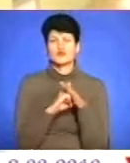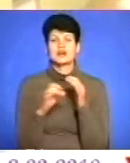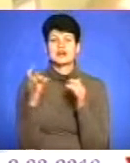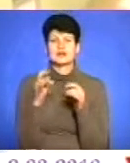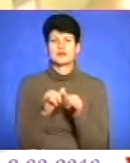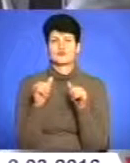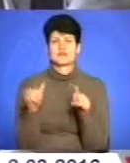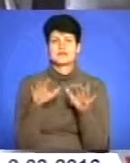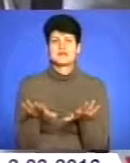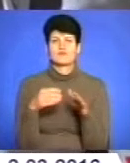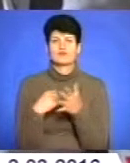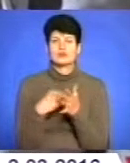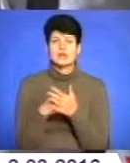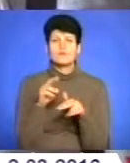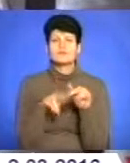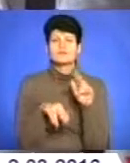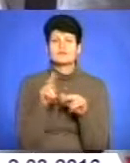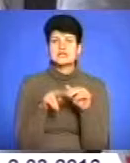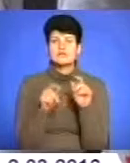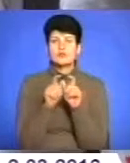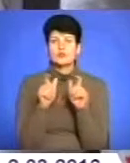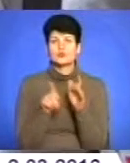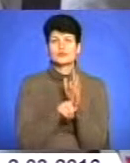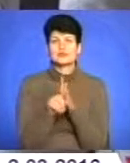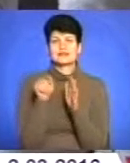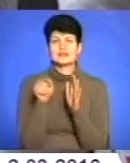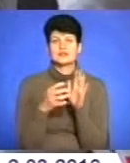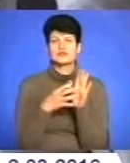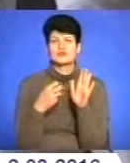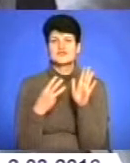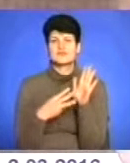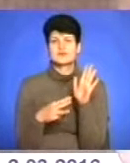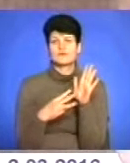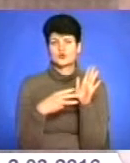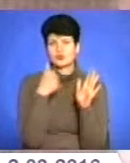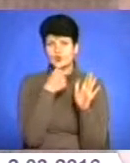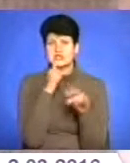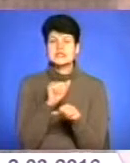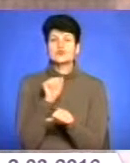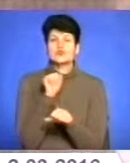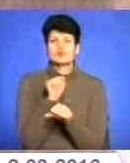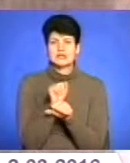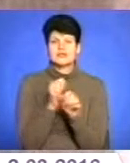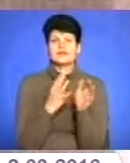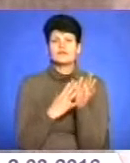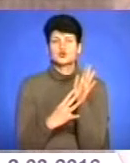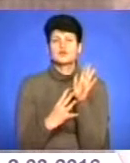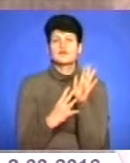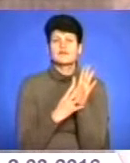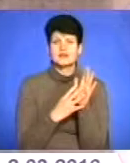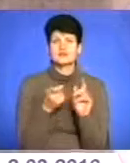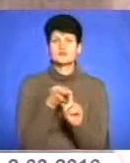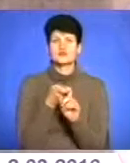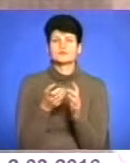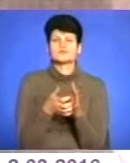місцевого бюджету. Будівництво комплексу почали в 1988 році і зупинили його в 99-му через